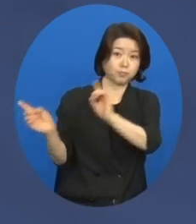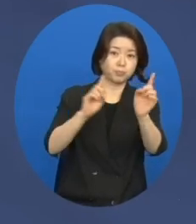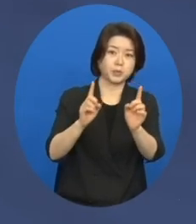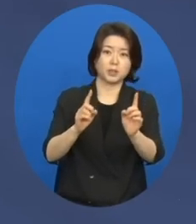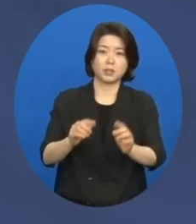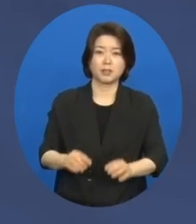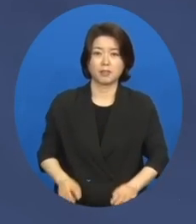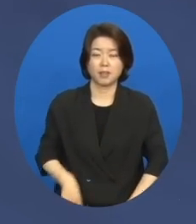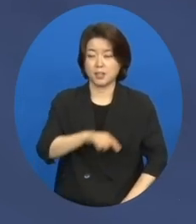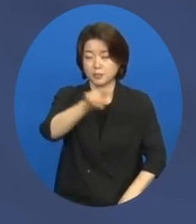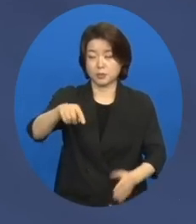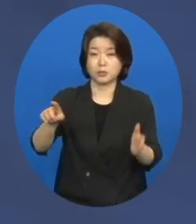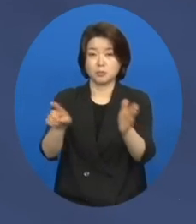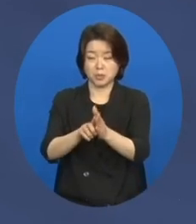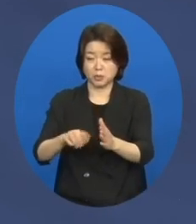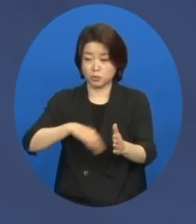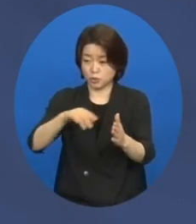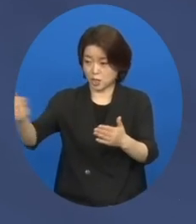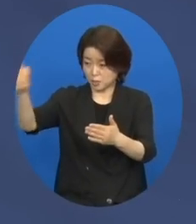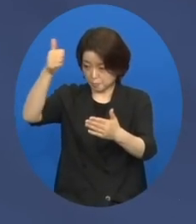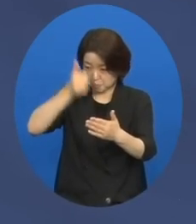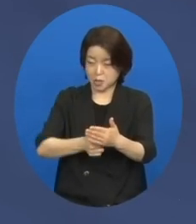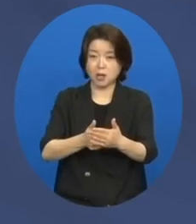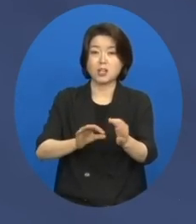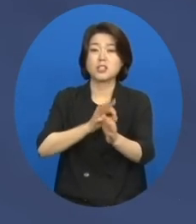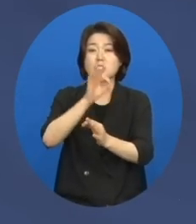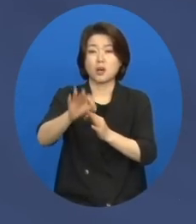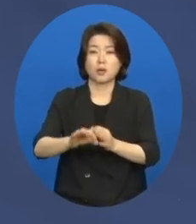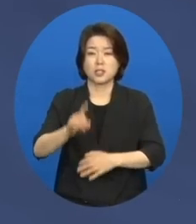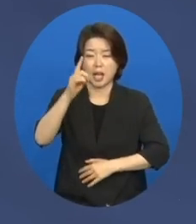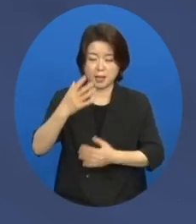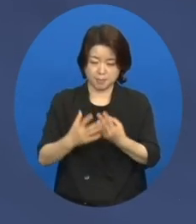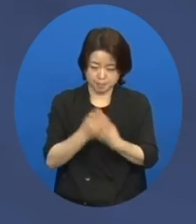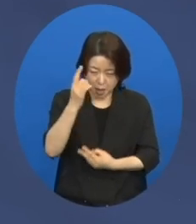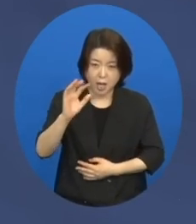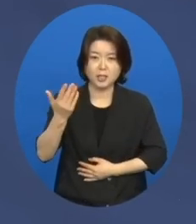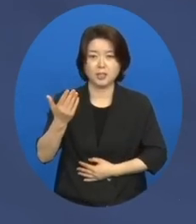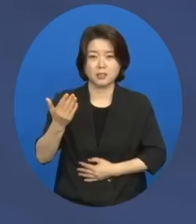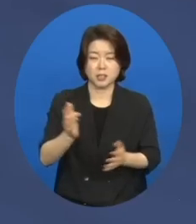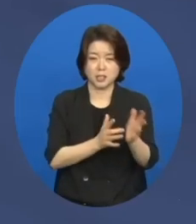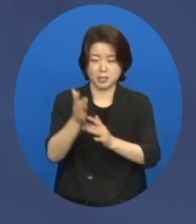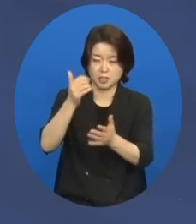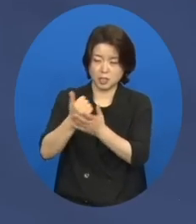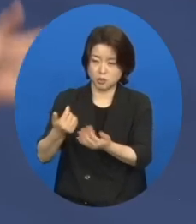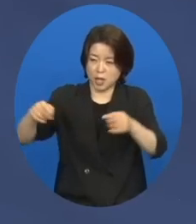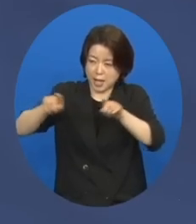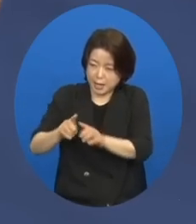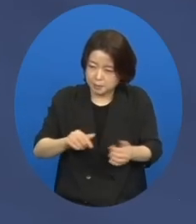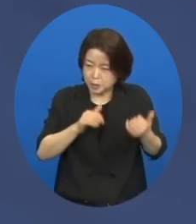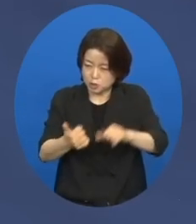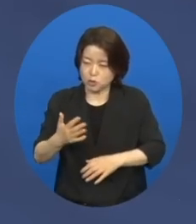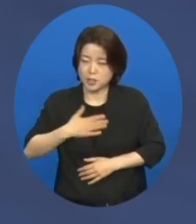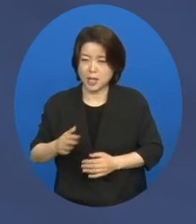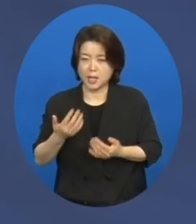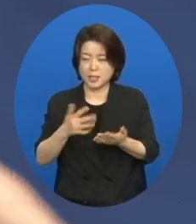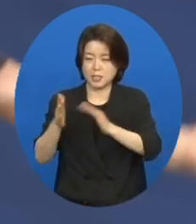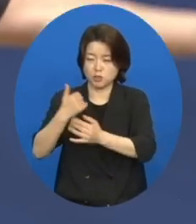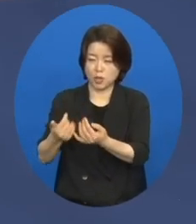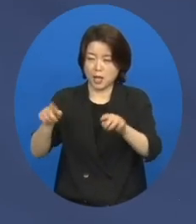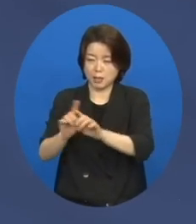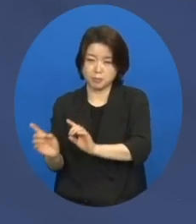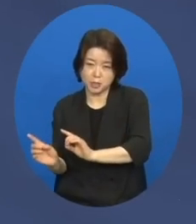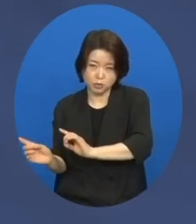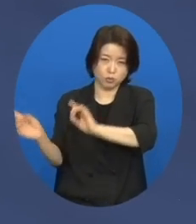그를 믿는 우리 안에 오셔서 영원히 한 운명이 되어 예수와 함께나 죽고 이제는 예수와 함께